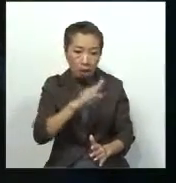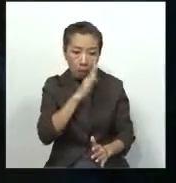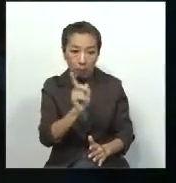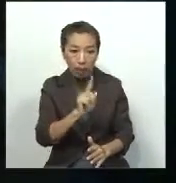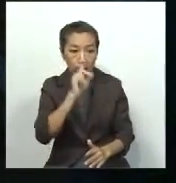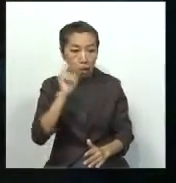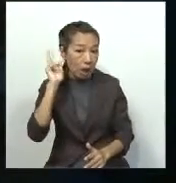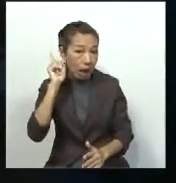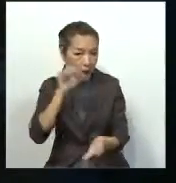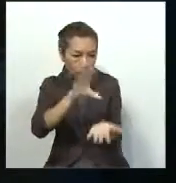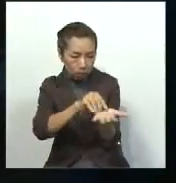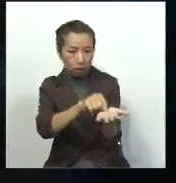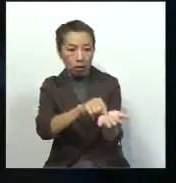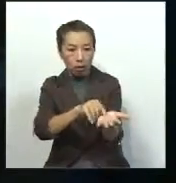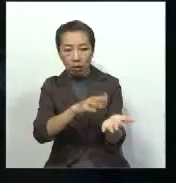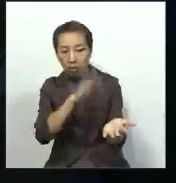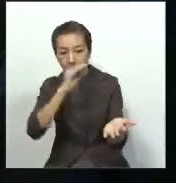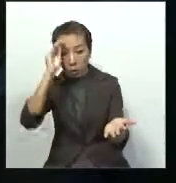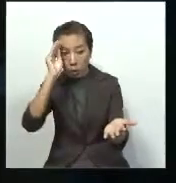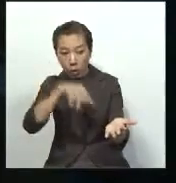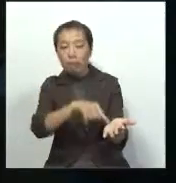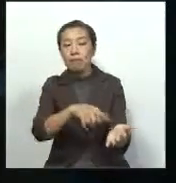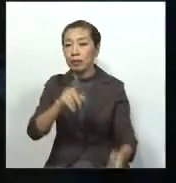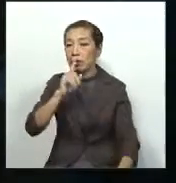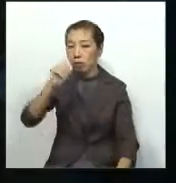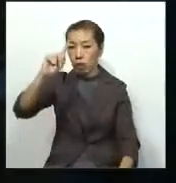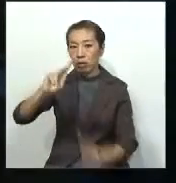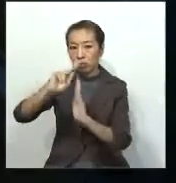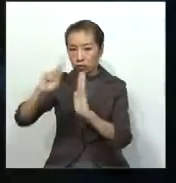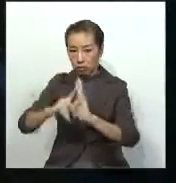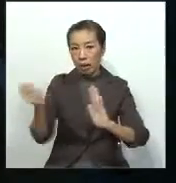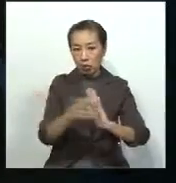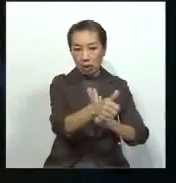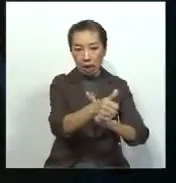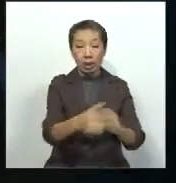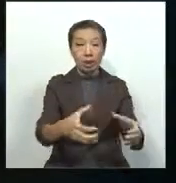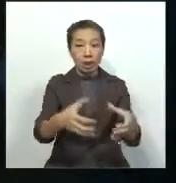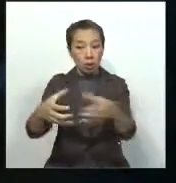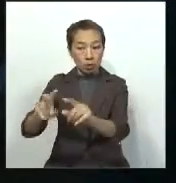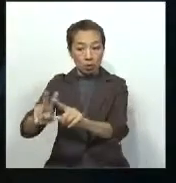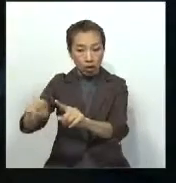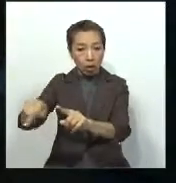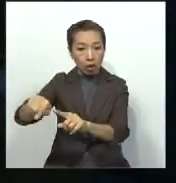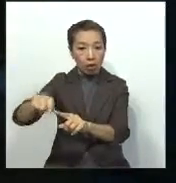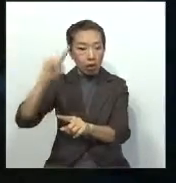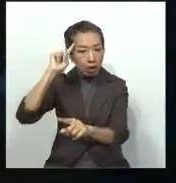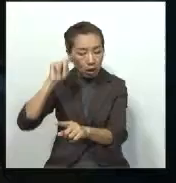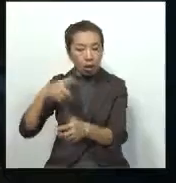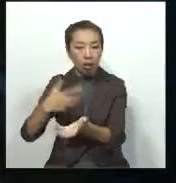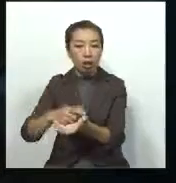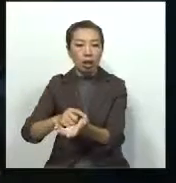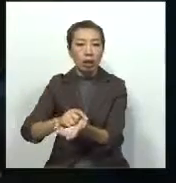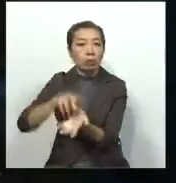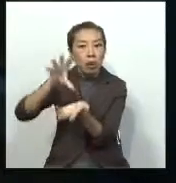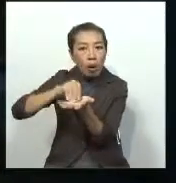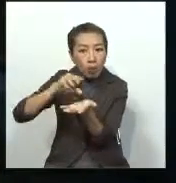ให้ร้ายเราก็คงจะต้องดำเนินการทางกฎหมายต่อไปกลุ่มที่สองคือเป็นกลุ่มที่รายงานข่าวเกี่ยวกับข้อบกพร่องข้อ